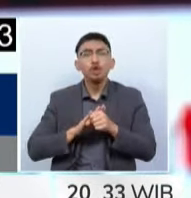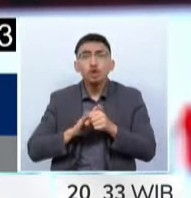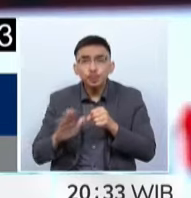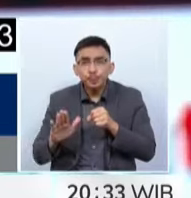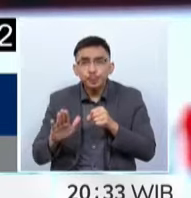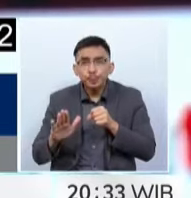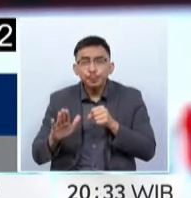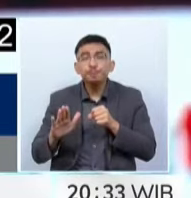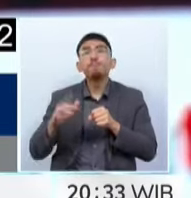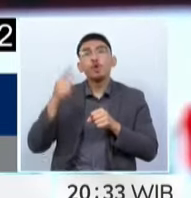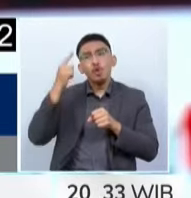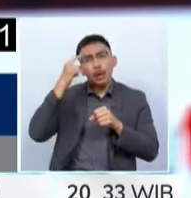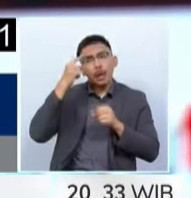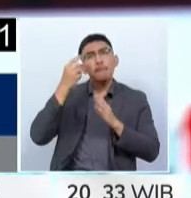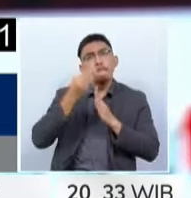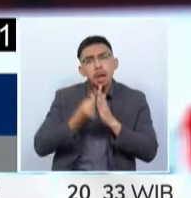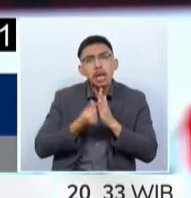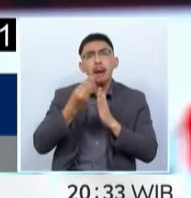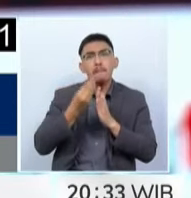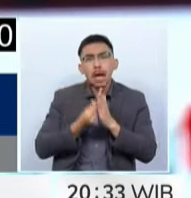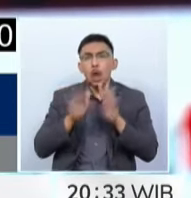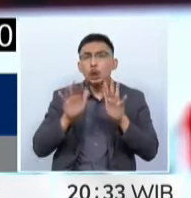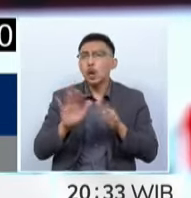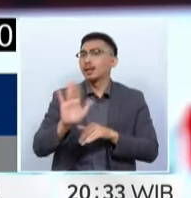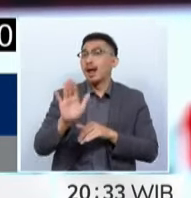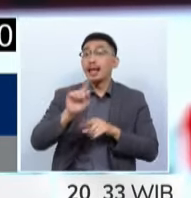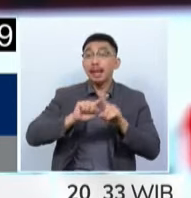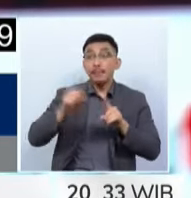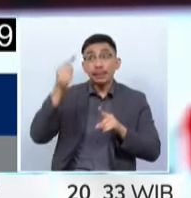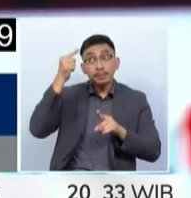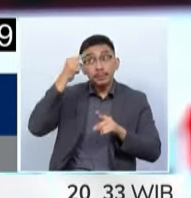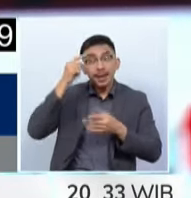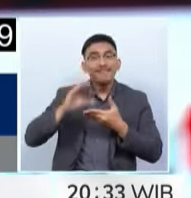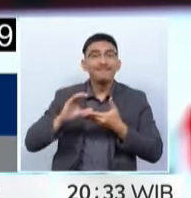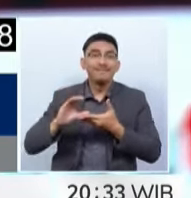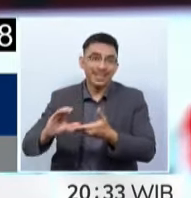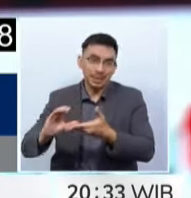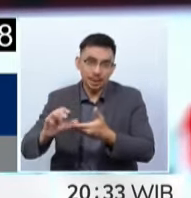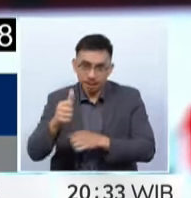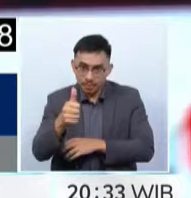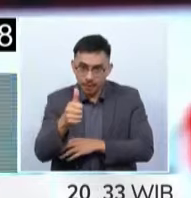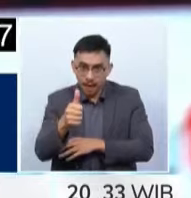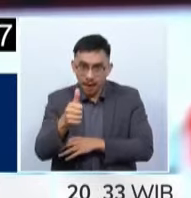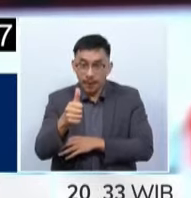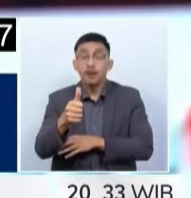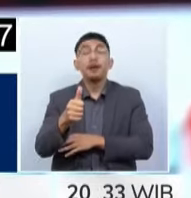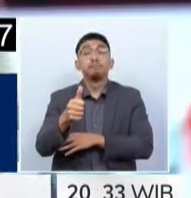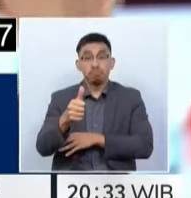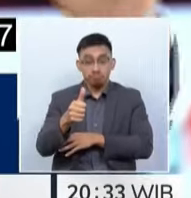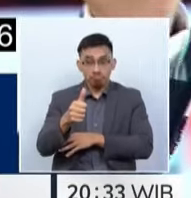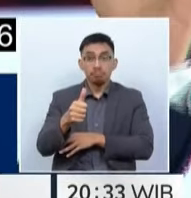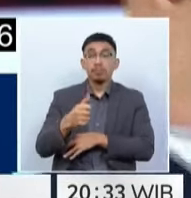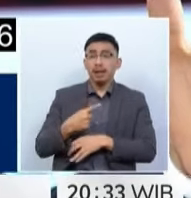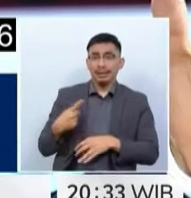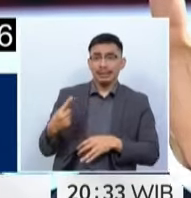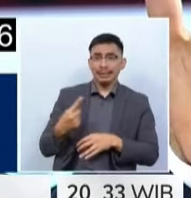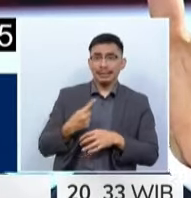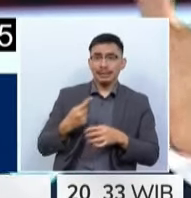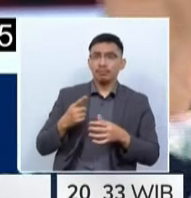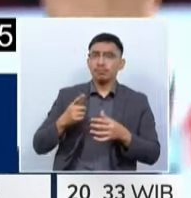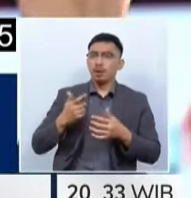biaya tapi dipandang sebagai investasi dengan begitu maka karya-karya kita dari mulai